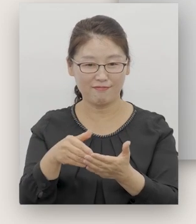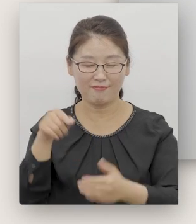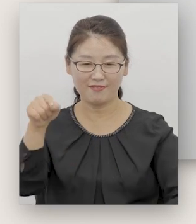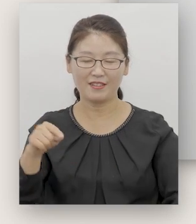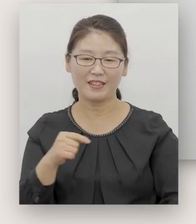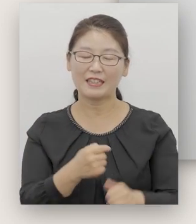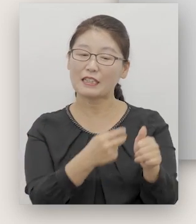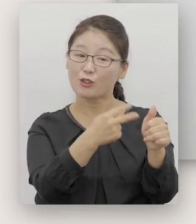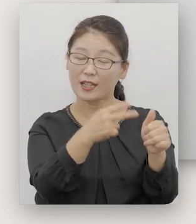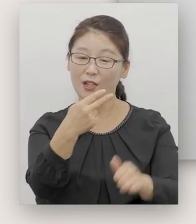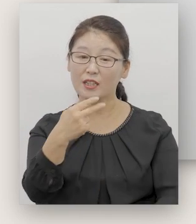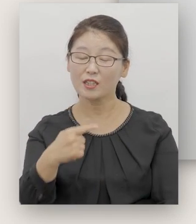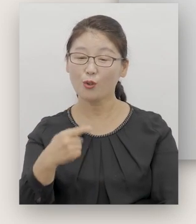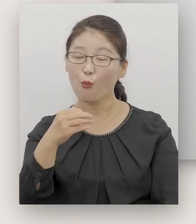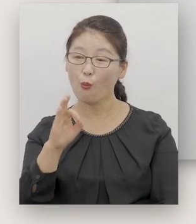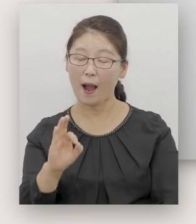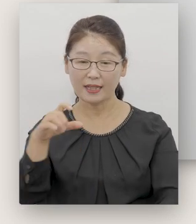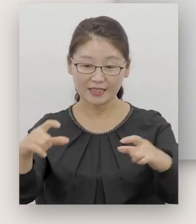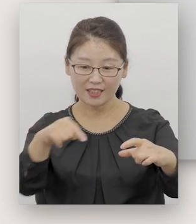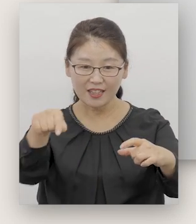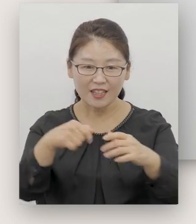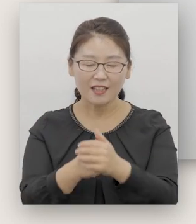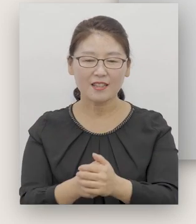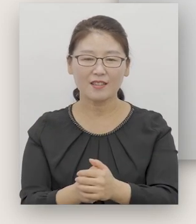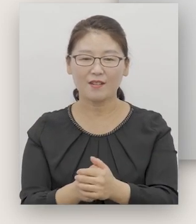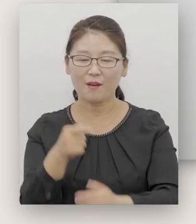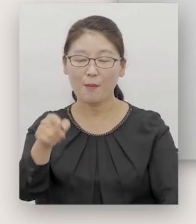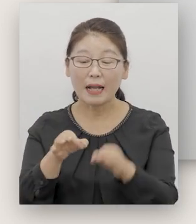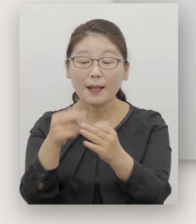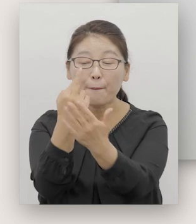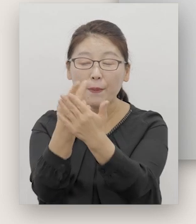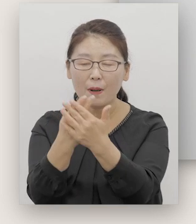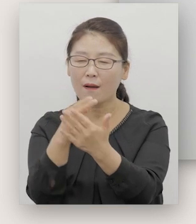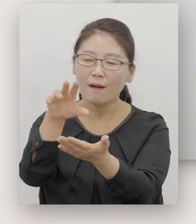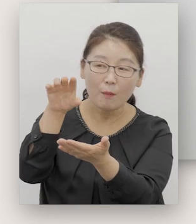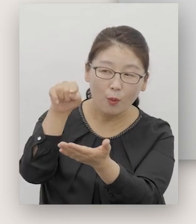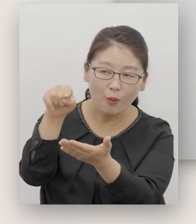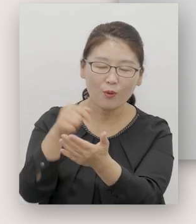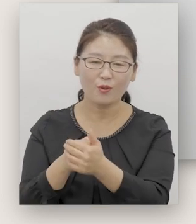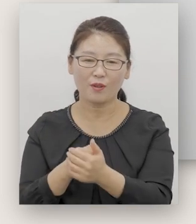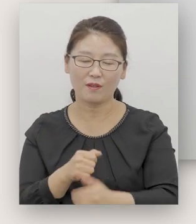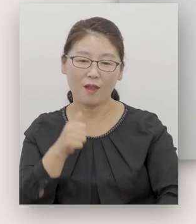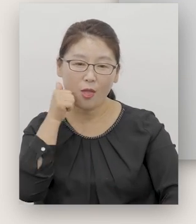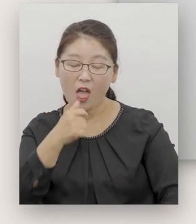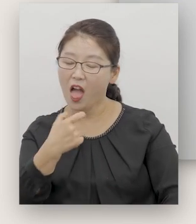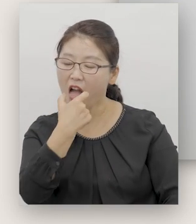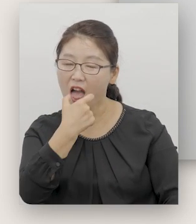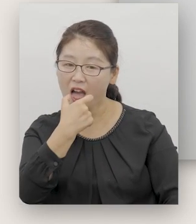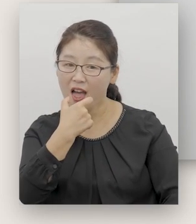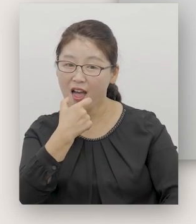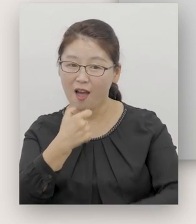너머에 보였던 초콜릿 분쇄기를 그린 것인데요. 어떠세요? 이 그림에 어떤 뭐